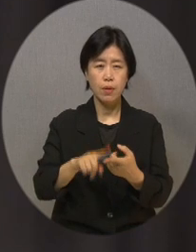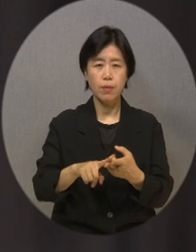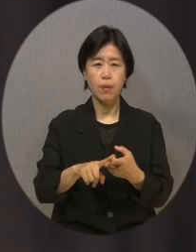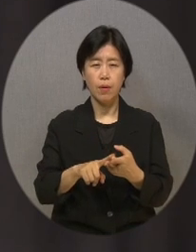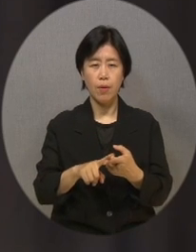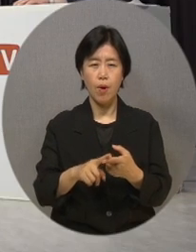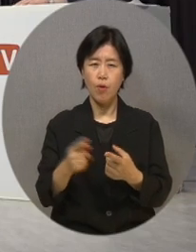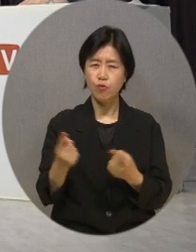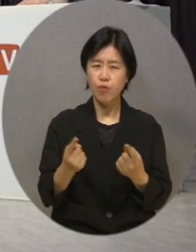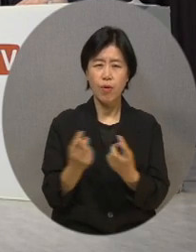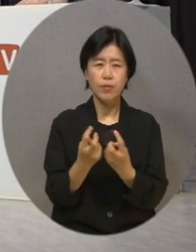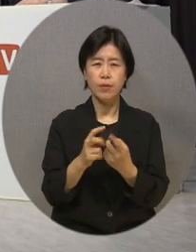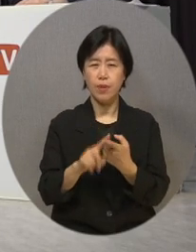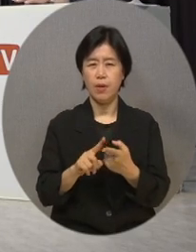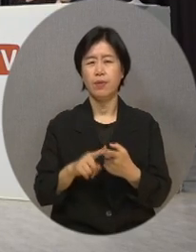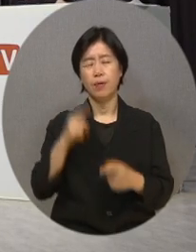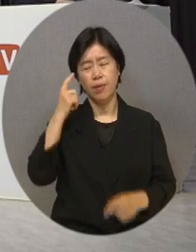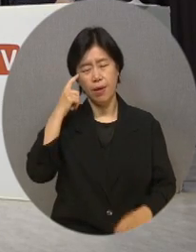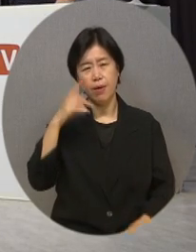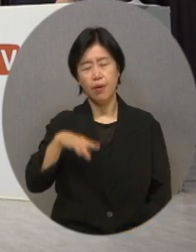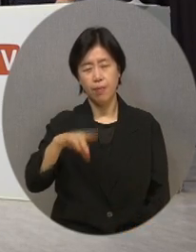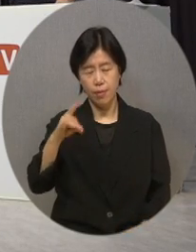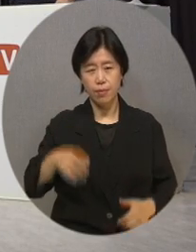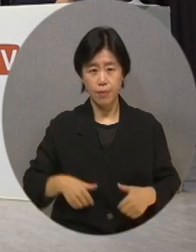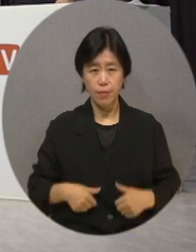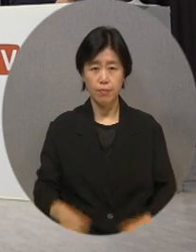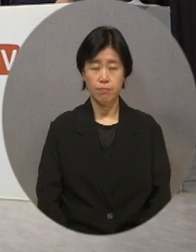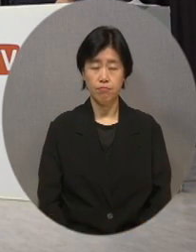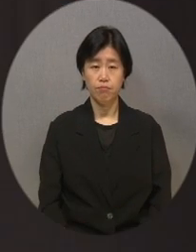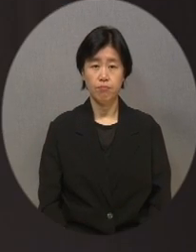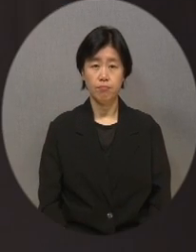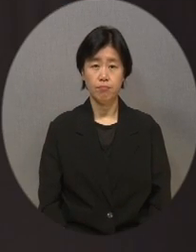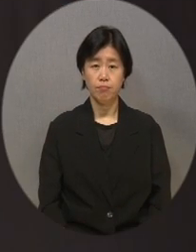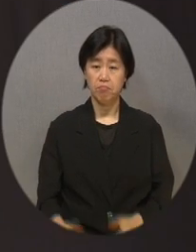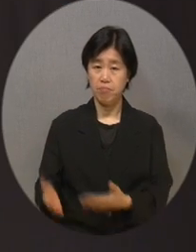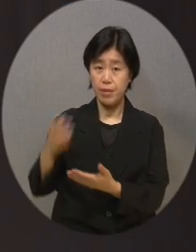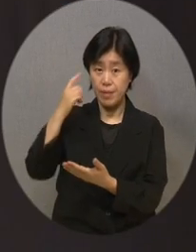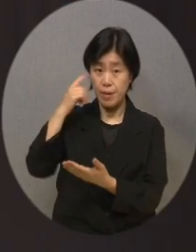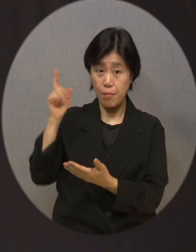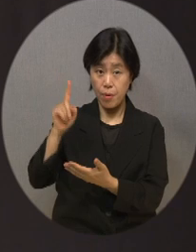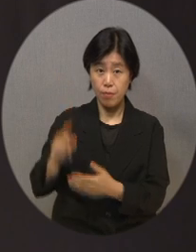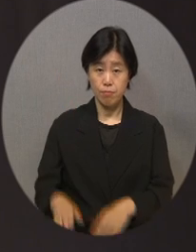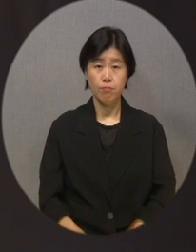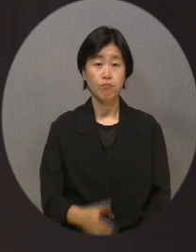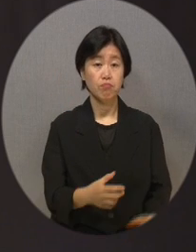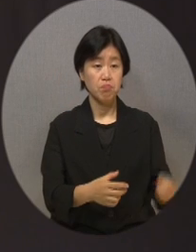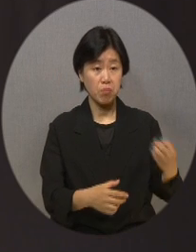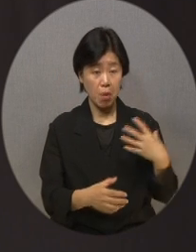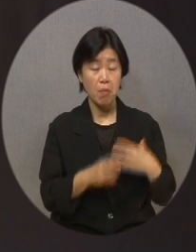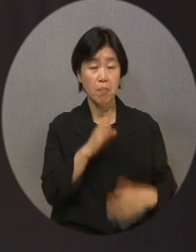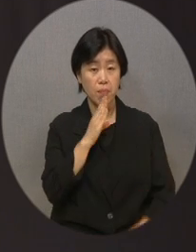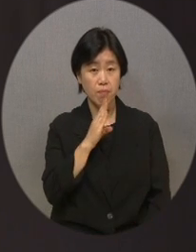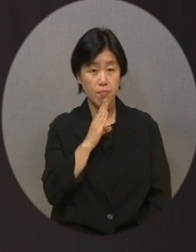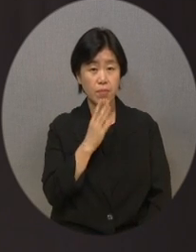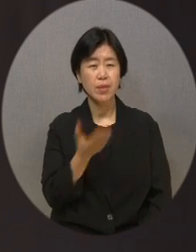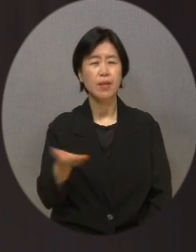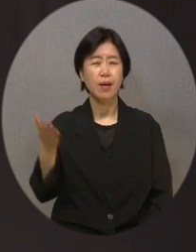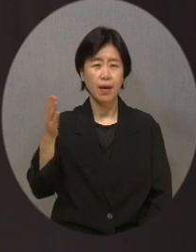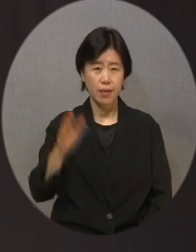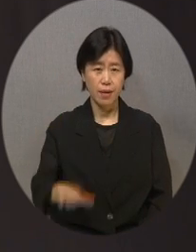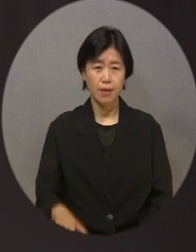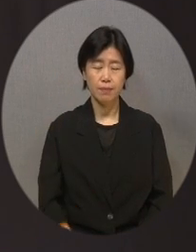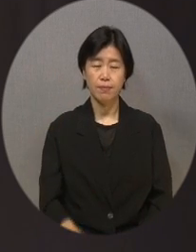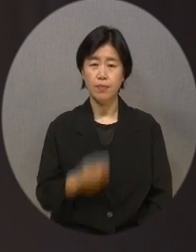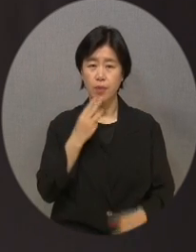생각합니다. 자, 권 박사님 어떻게 생각하세요? 예, 뭐 말씀 옳은 말씀도 뭐 상당히 있고 지지하는 부분도 있습니다만 일단 경기